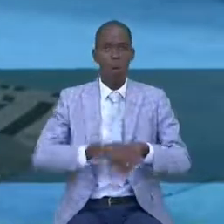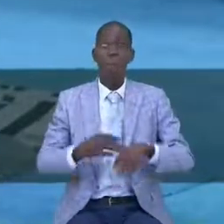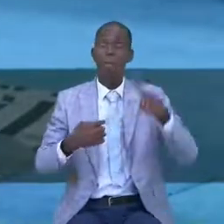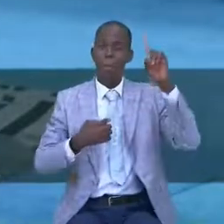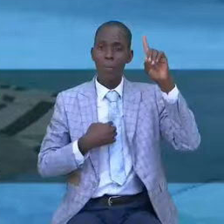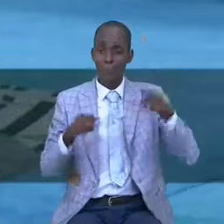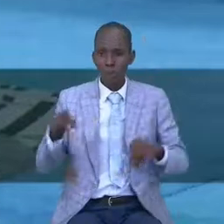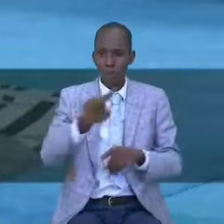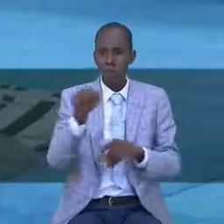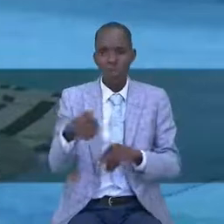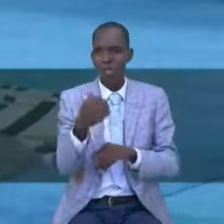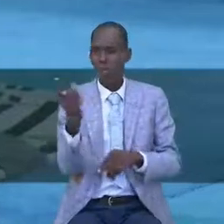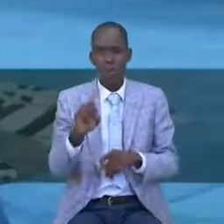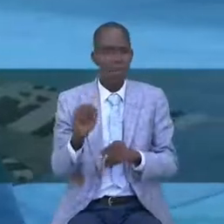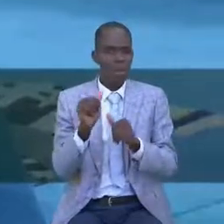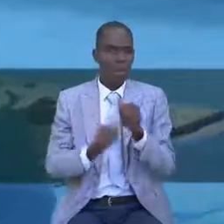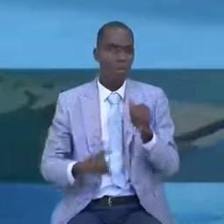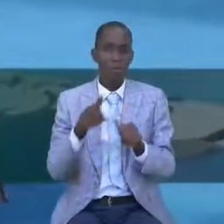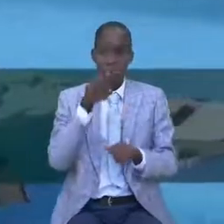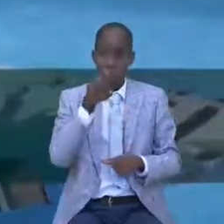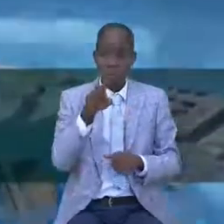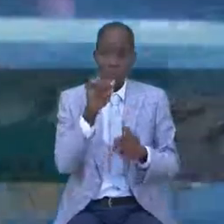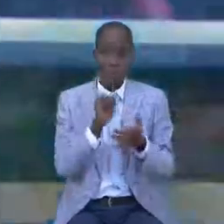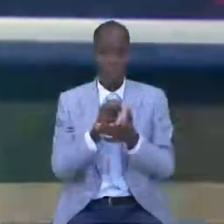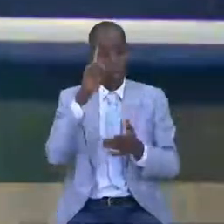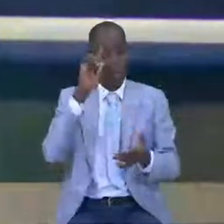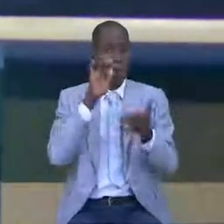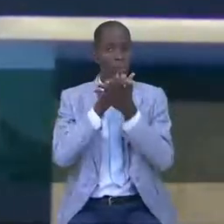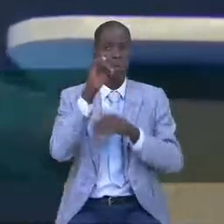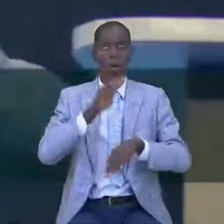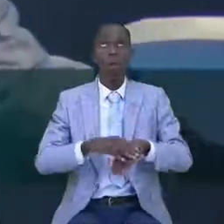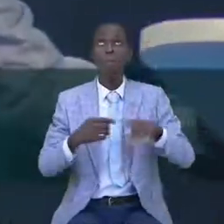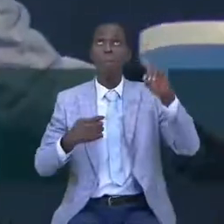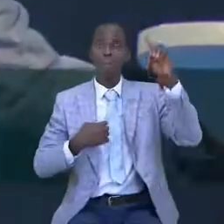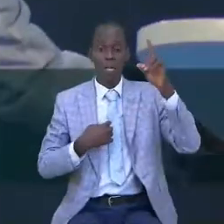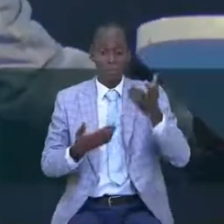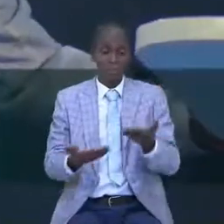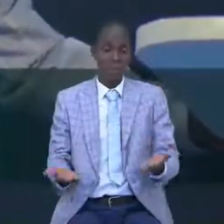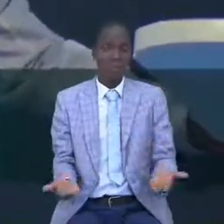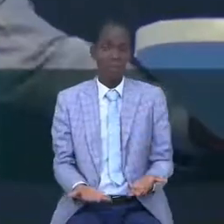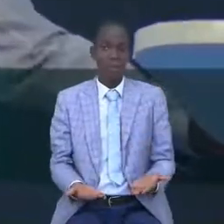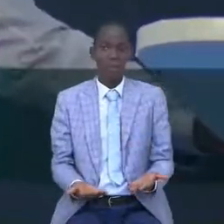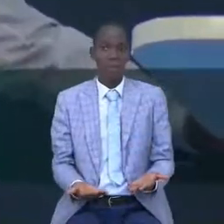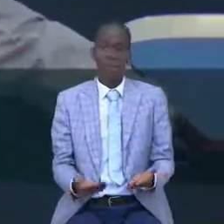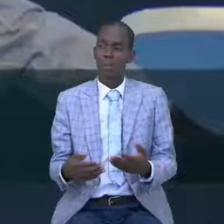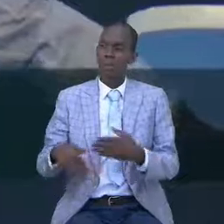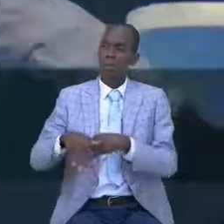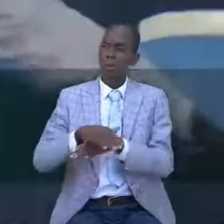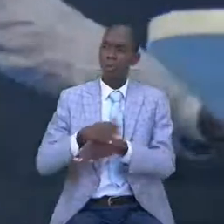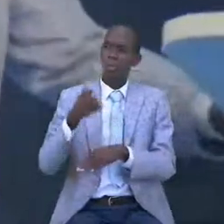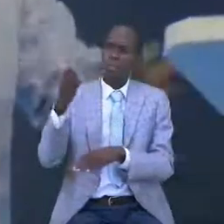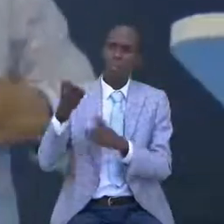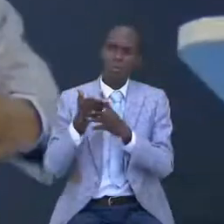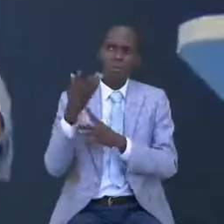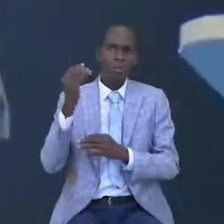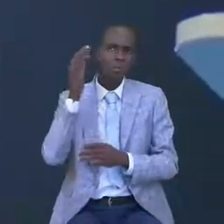En vérité, je vous le dis. Celui qui croit en moi, celui partout, celui qui